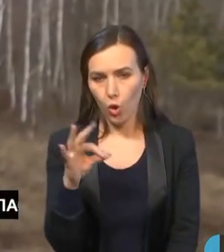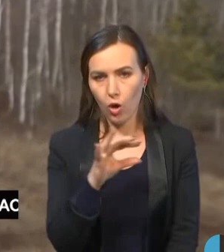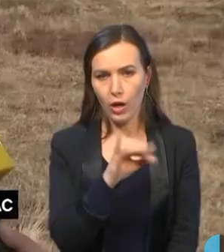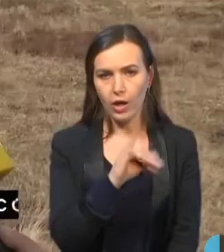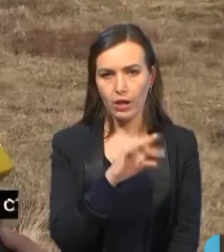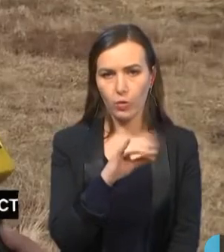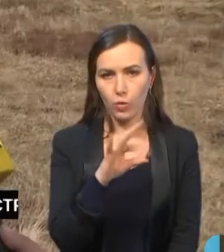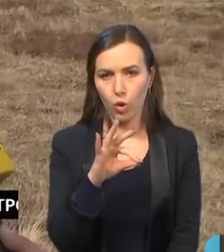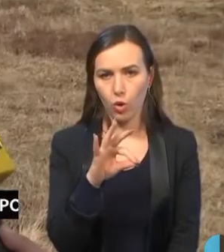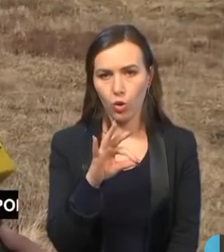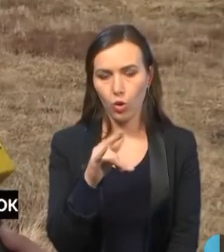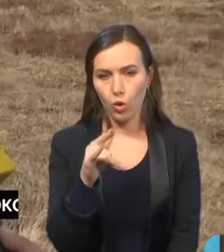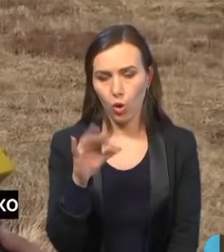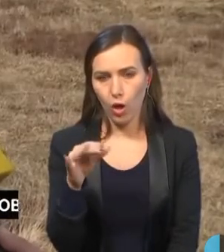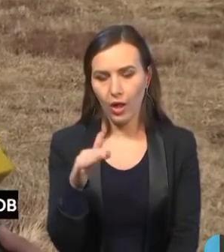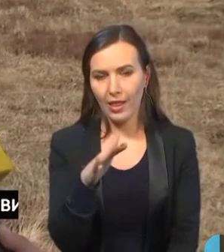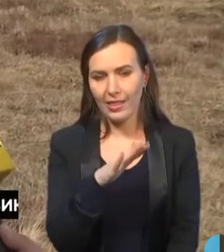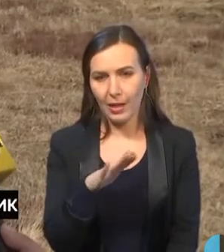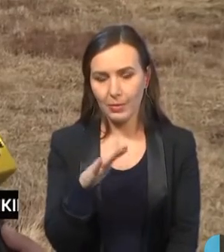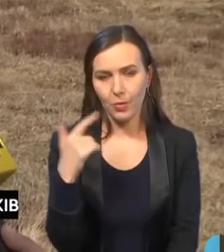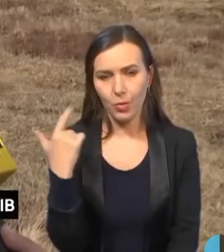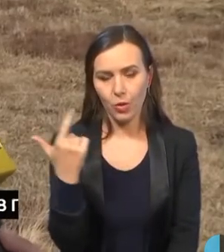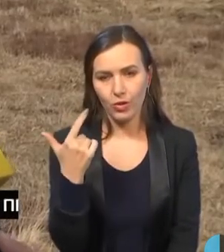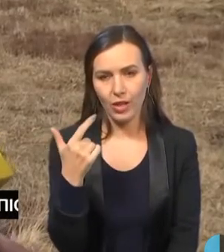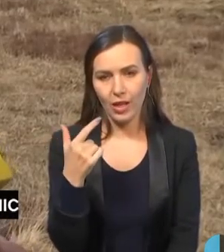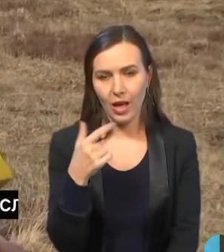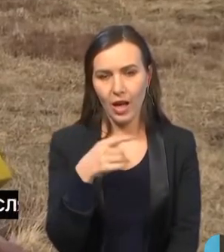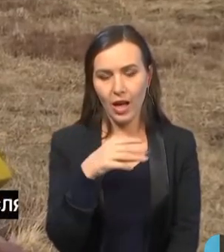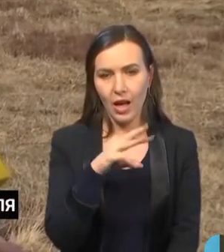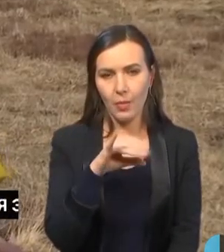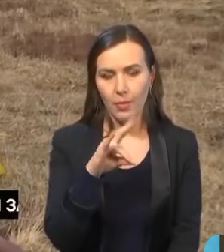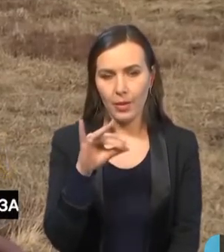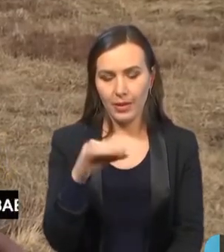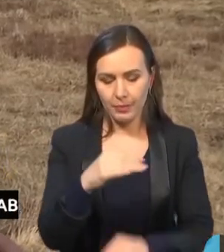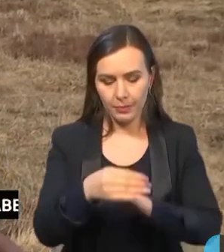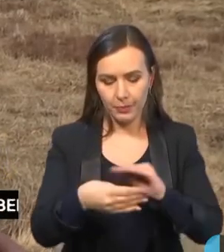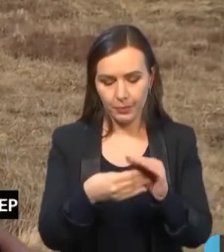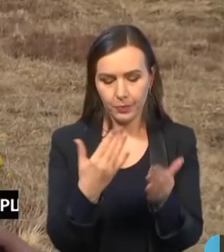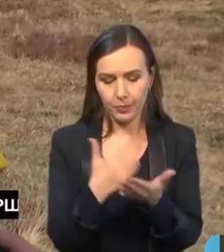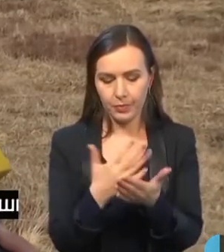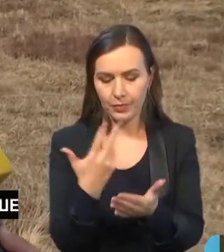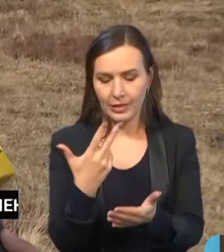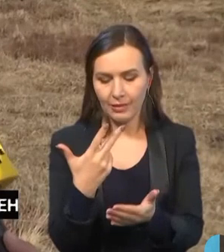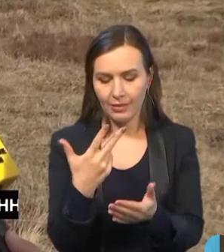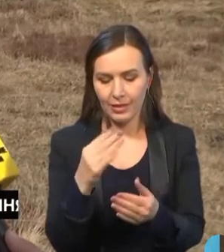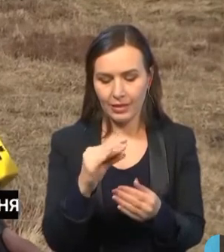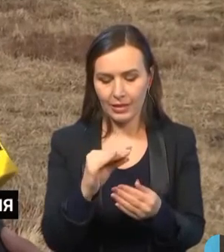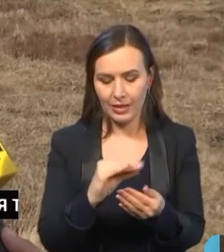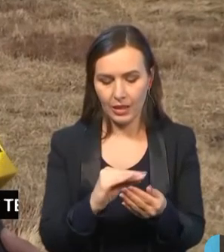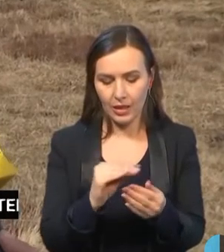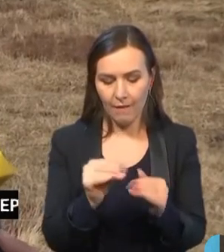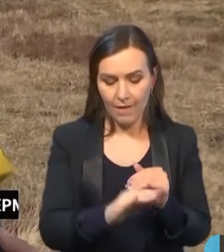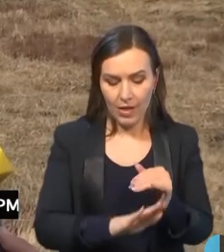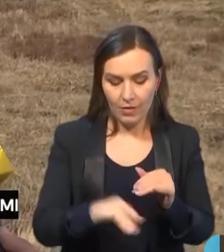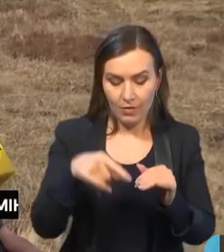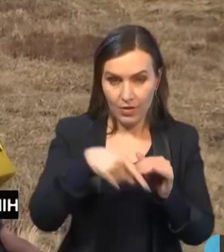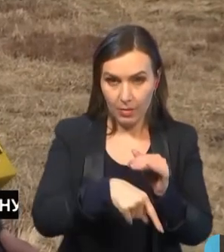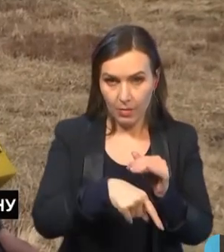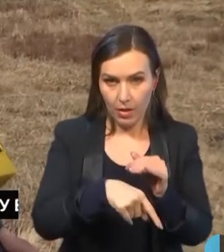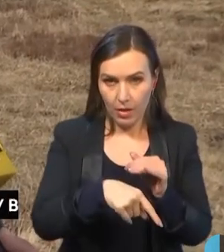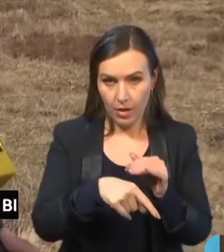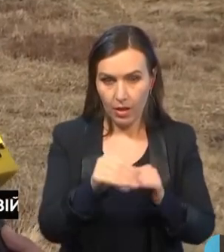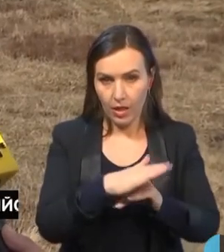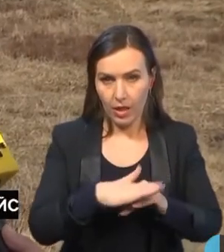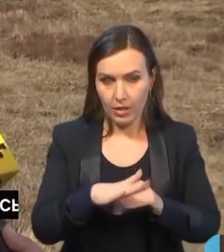Харківщині. Міни, як у нас кажуть, складені в три шари – в землі, на землі і